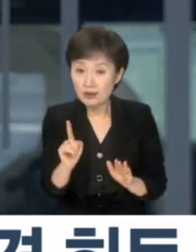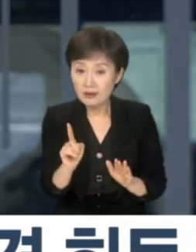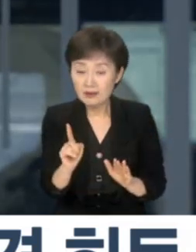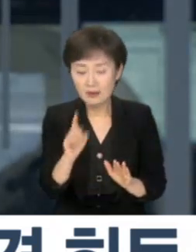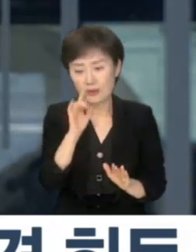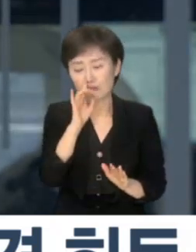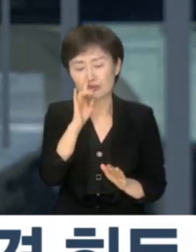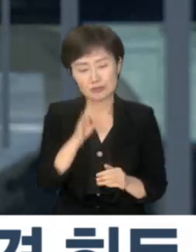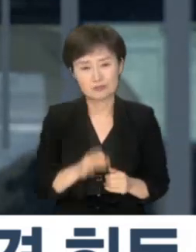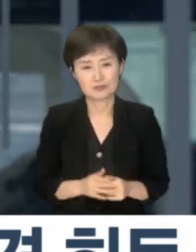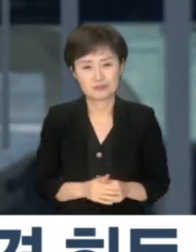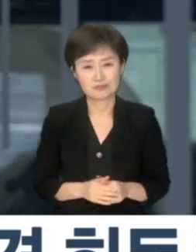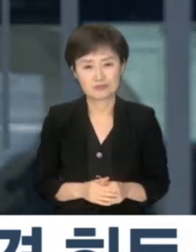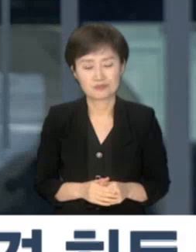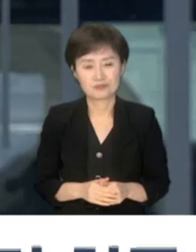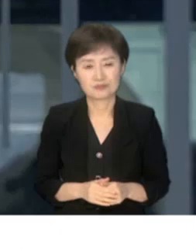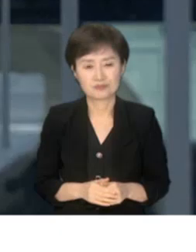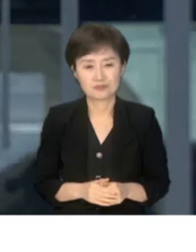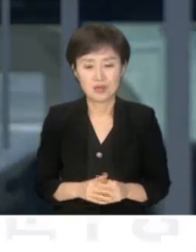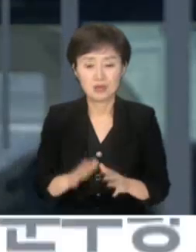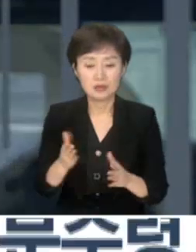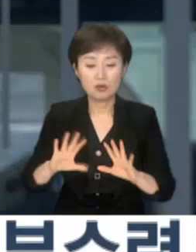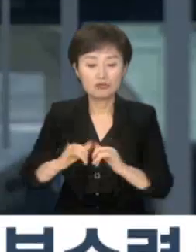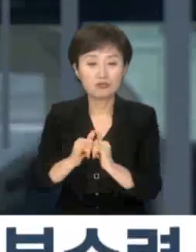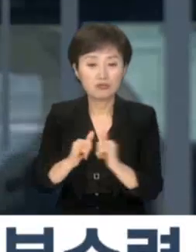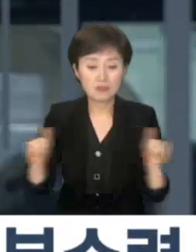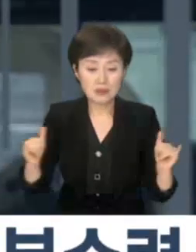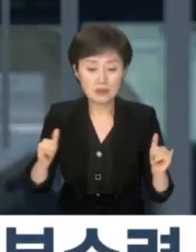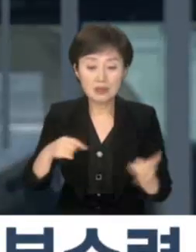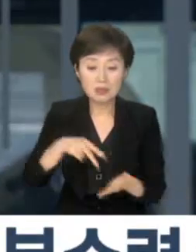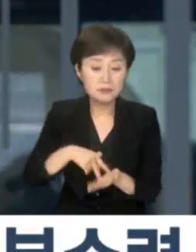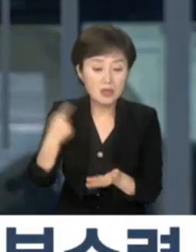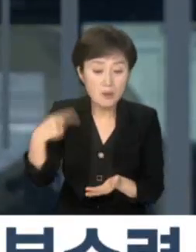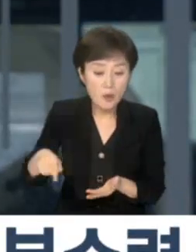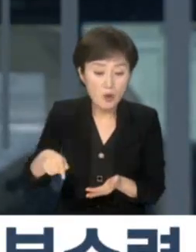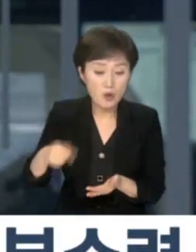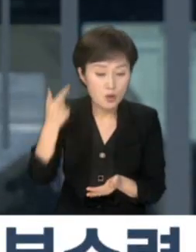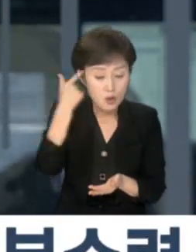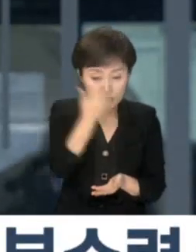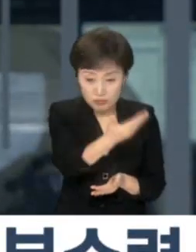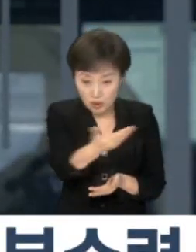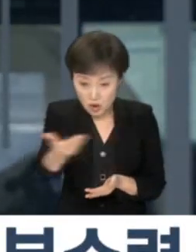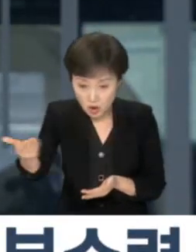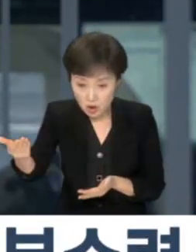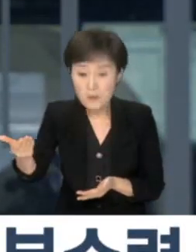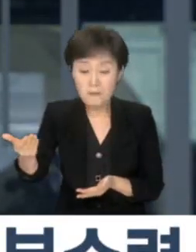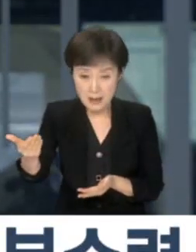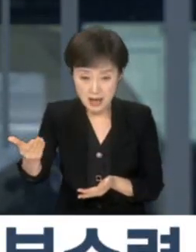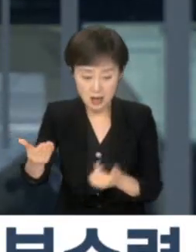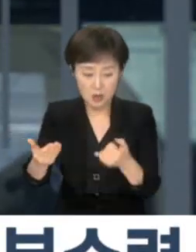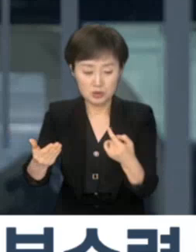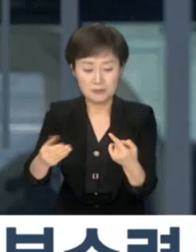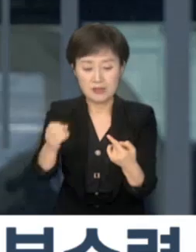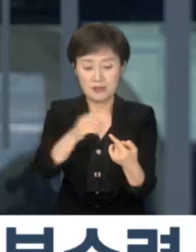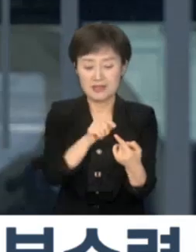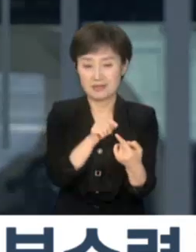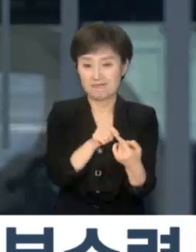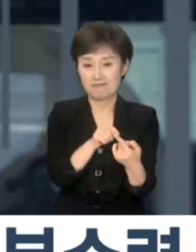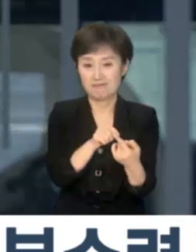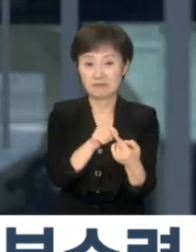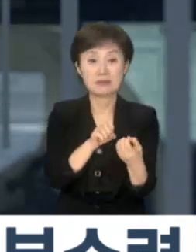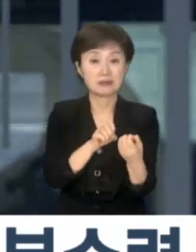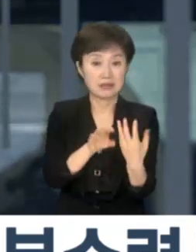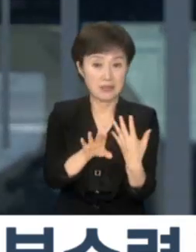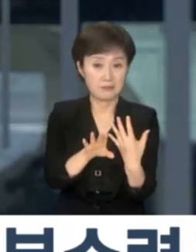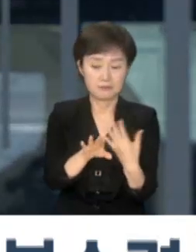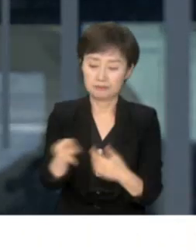되는데 일단 여론은 어떨까 봤습니다. 그랬더니 연합뉴스TV의 여론조사에서 51% 국민이